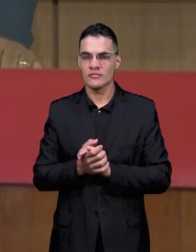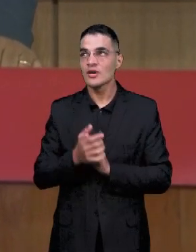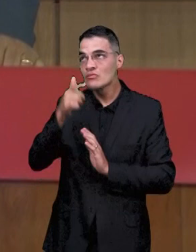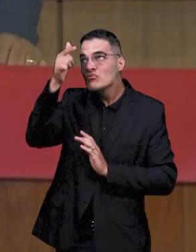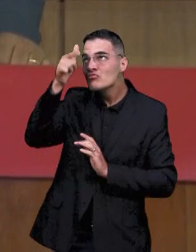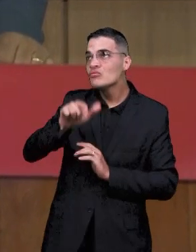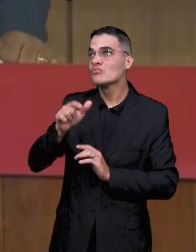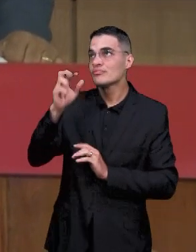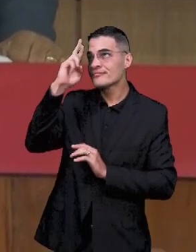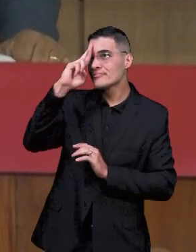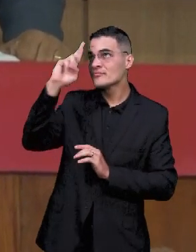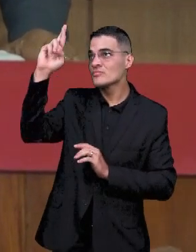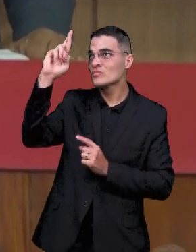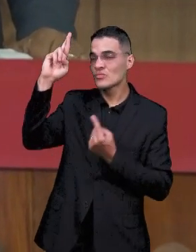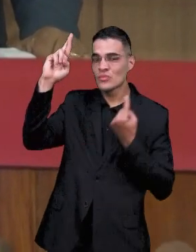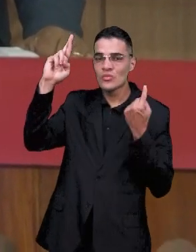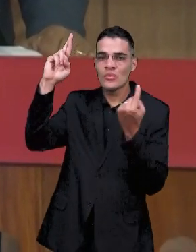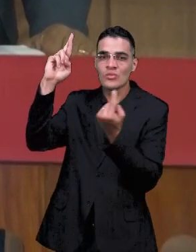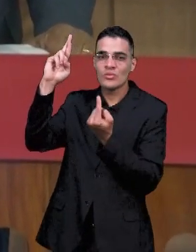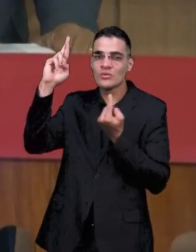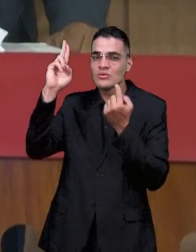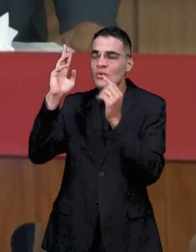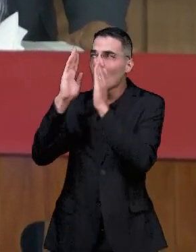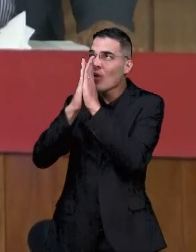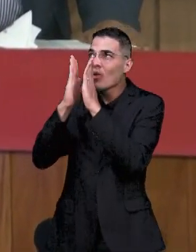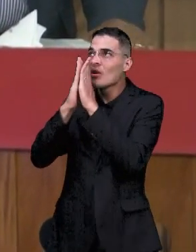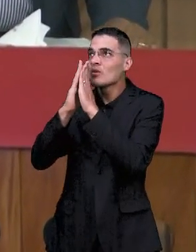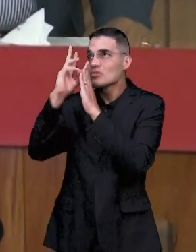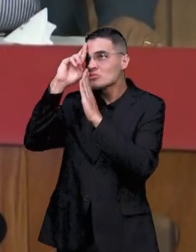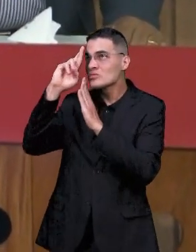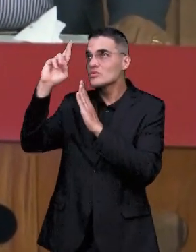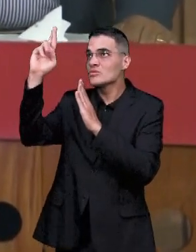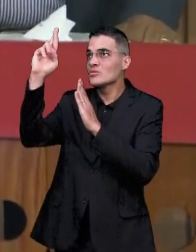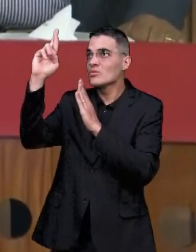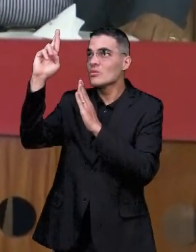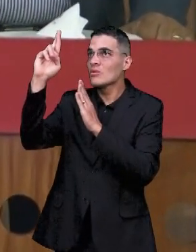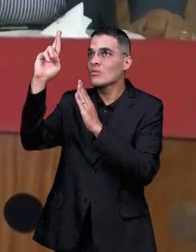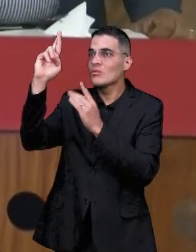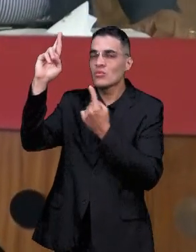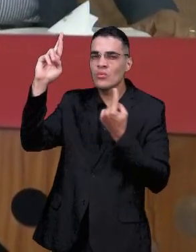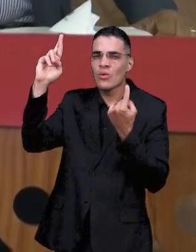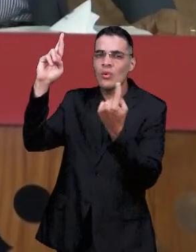раз, Господь, мы молим Тебя в этот раз, в этом